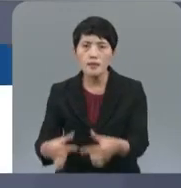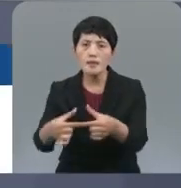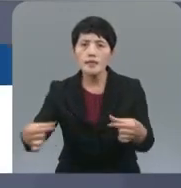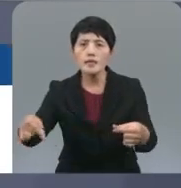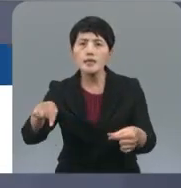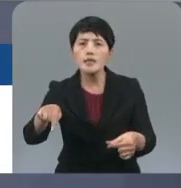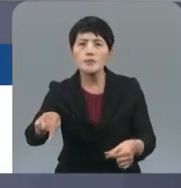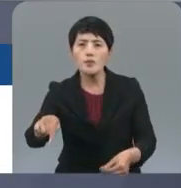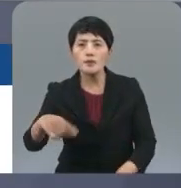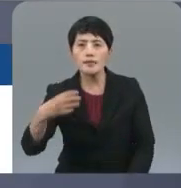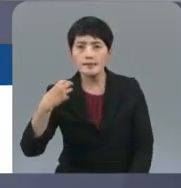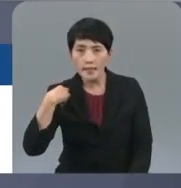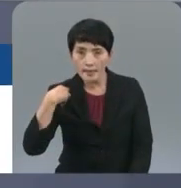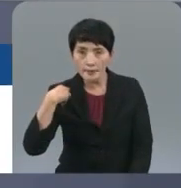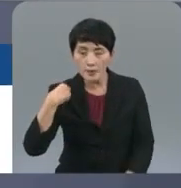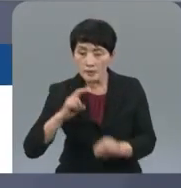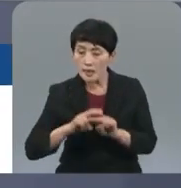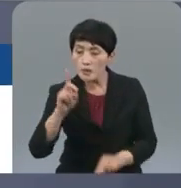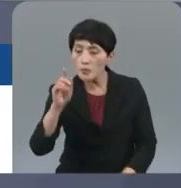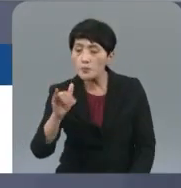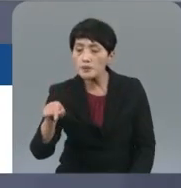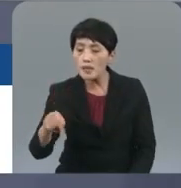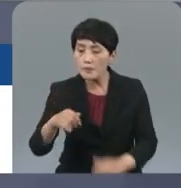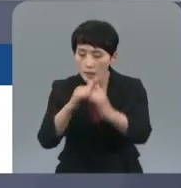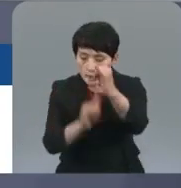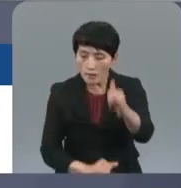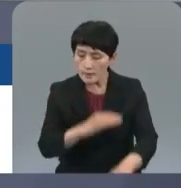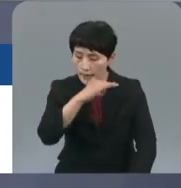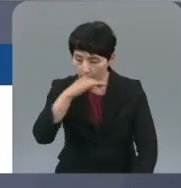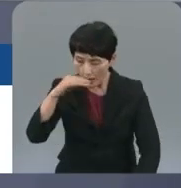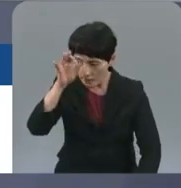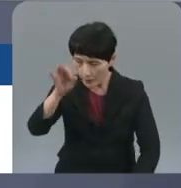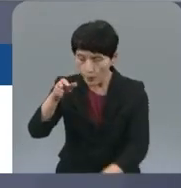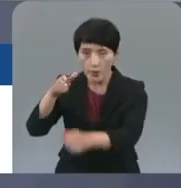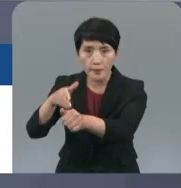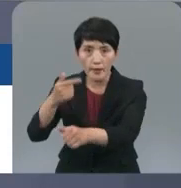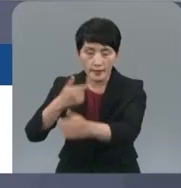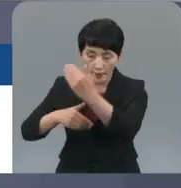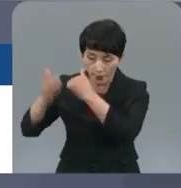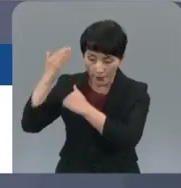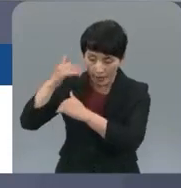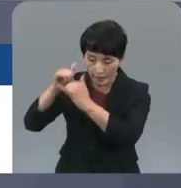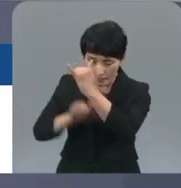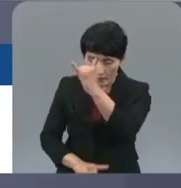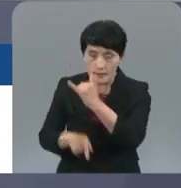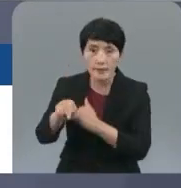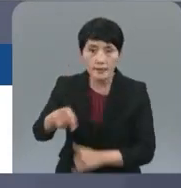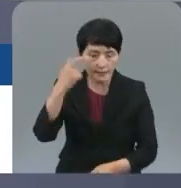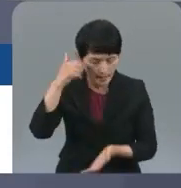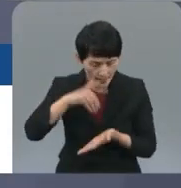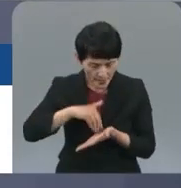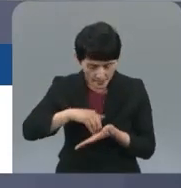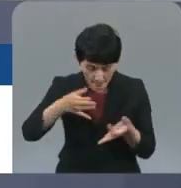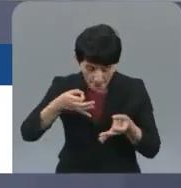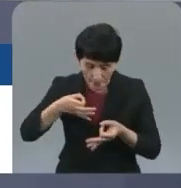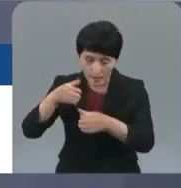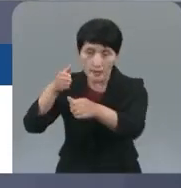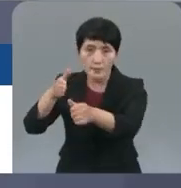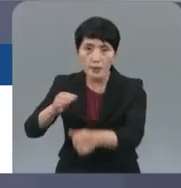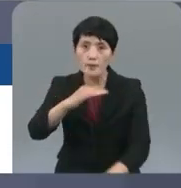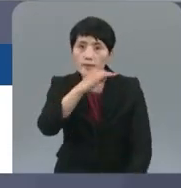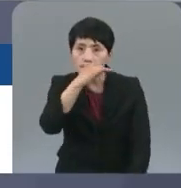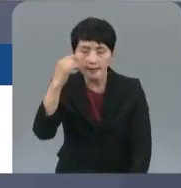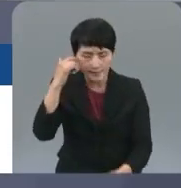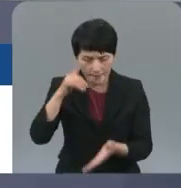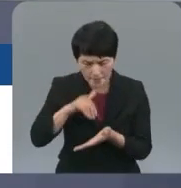colonialiste du Japon ils également profité de cette occasion là pour exhorter les dirigeants de l'archipè a regardé l'histoire